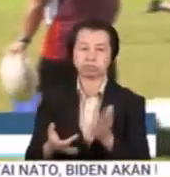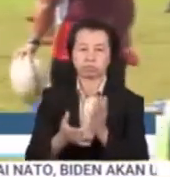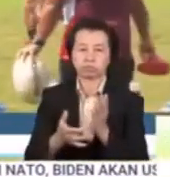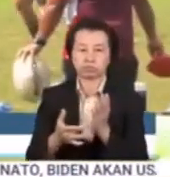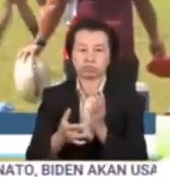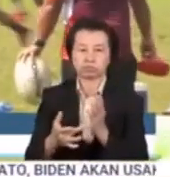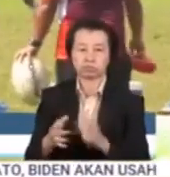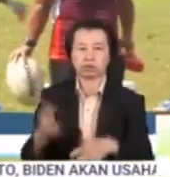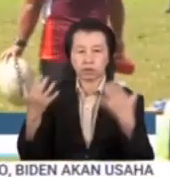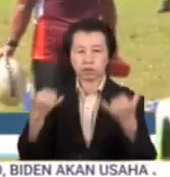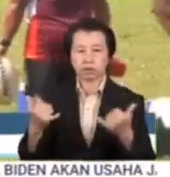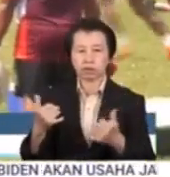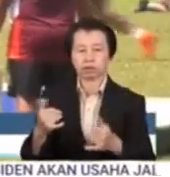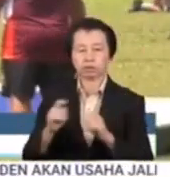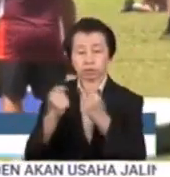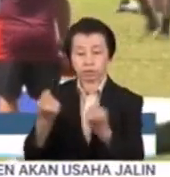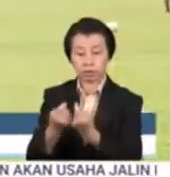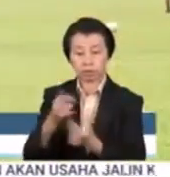lalu